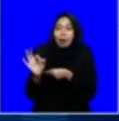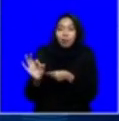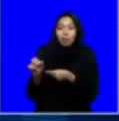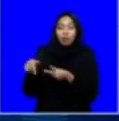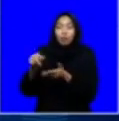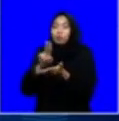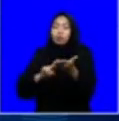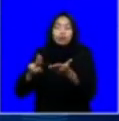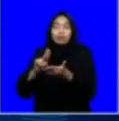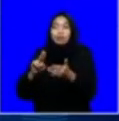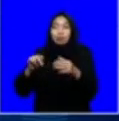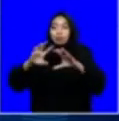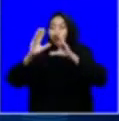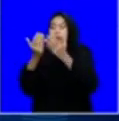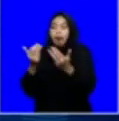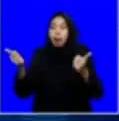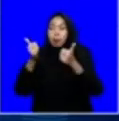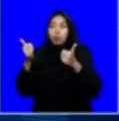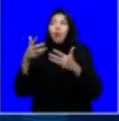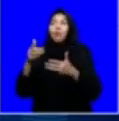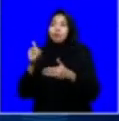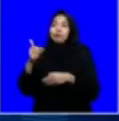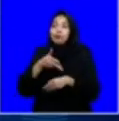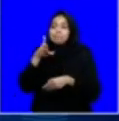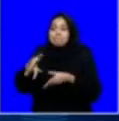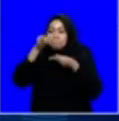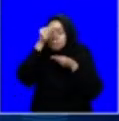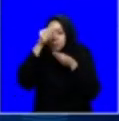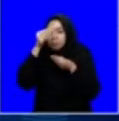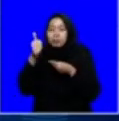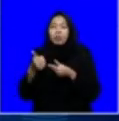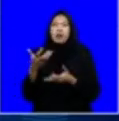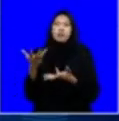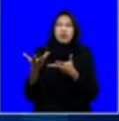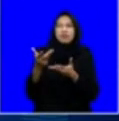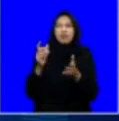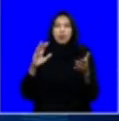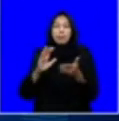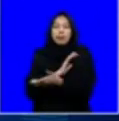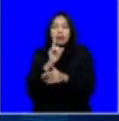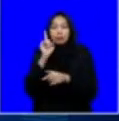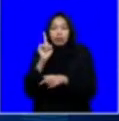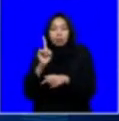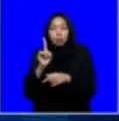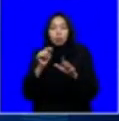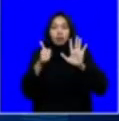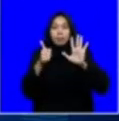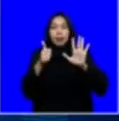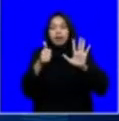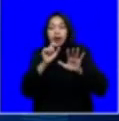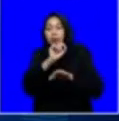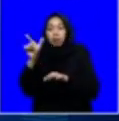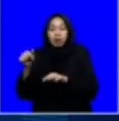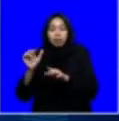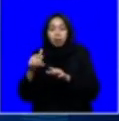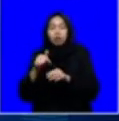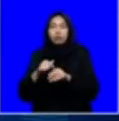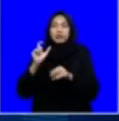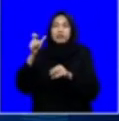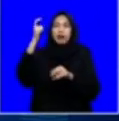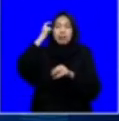merupakan, saya 100% percaya bahwa walaupun misalnya cuma satu semester di luar negeri, ini akan merubah total